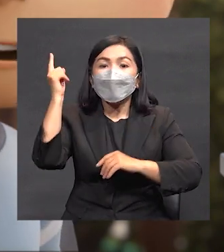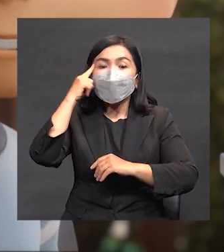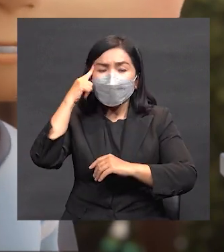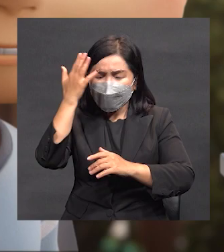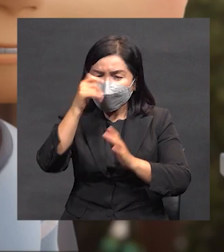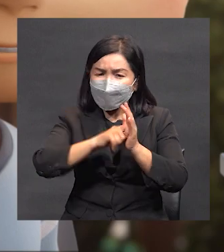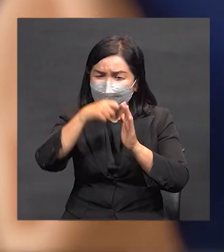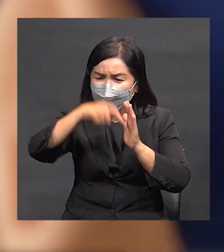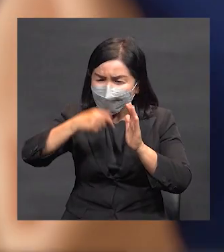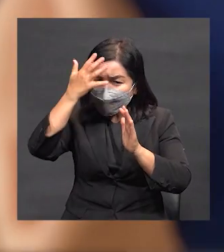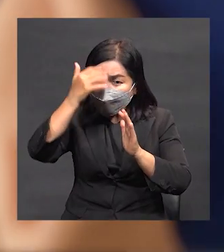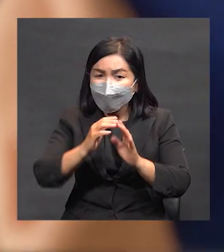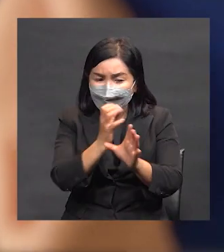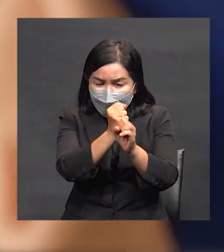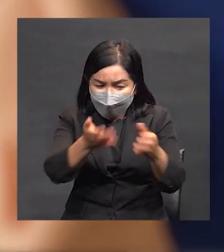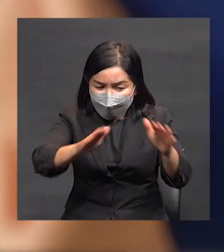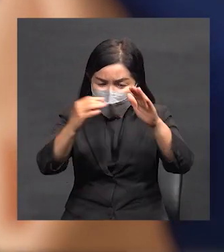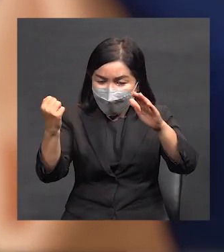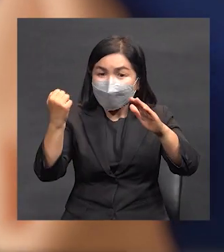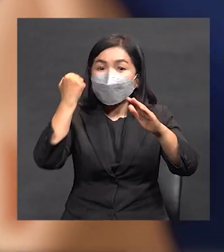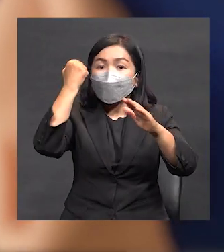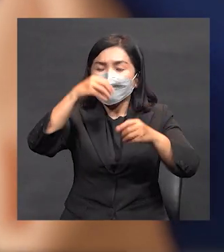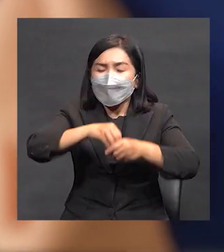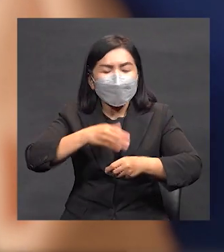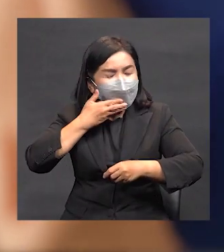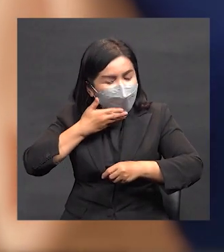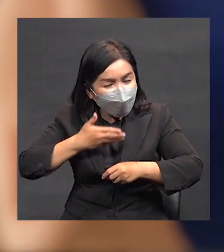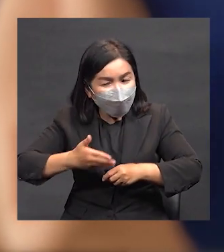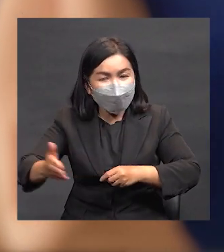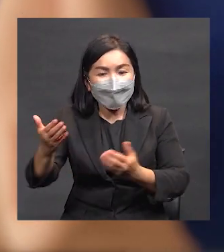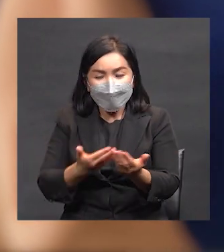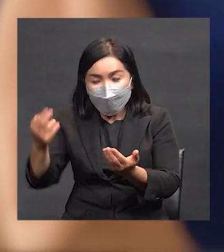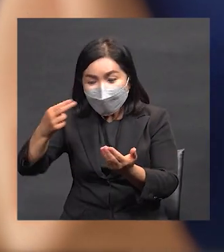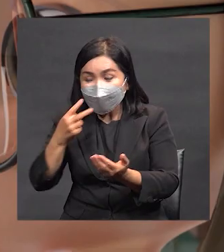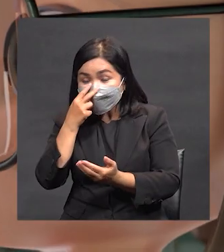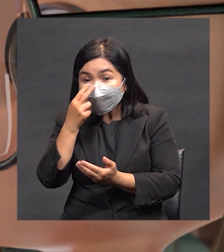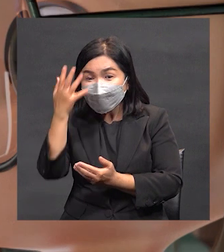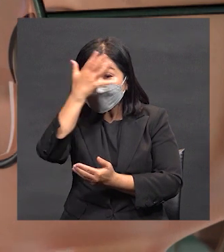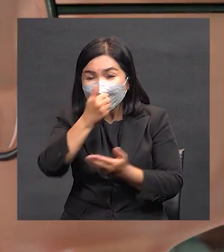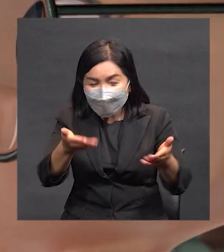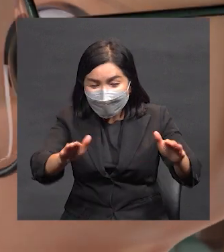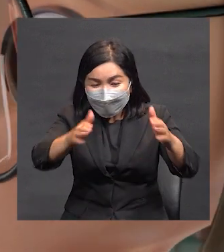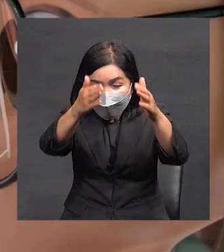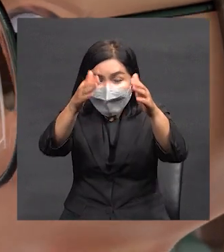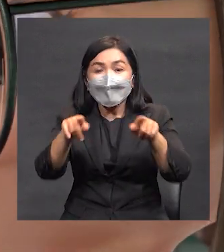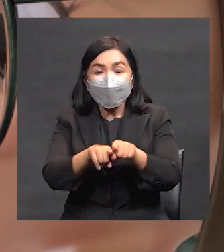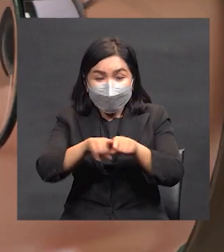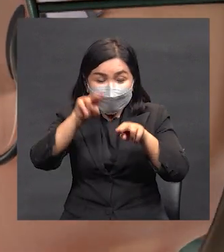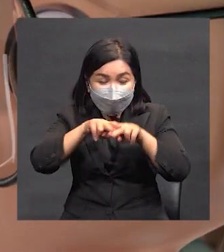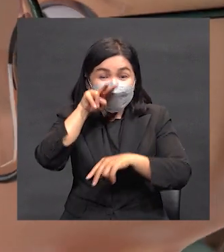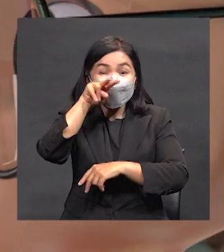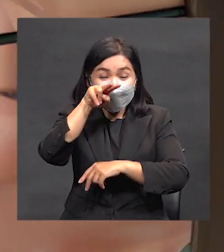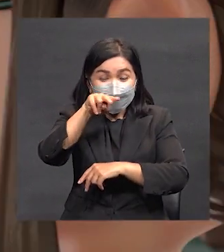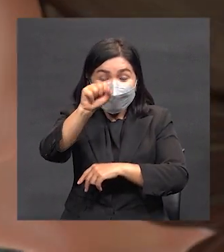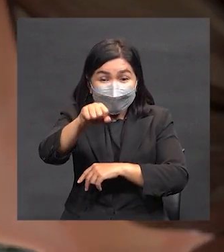าซ่อมทำไม ก็ซ่อมเพื่อให้มันแข็งแรงอยู่ไปนานๆคนรุ่นหลังจะได้ชมความสวยเหมือนที่พวกเรานั่งมองตอนนี้